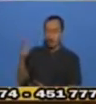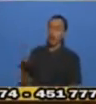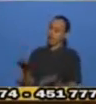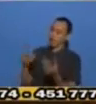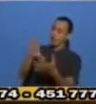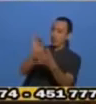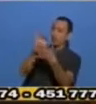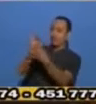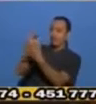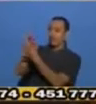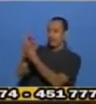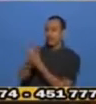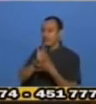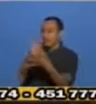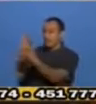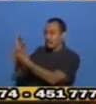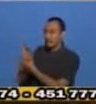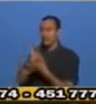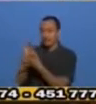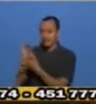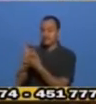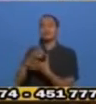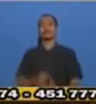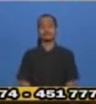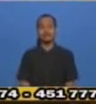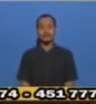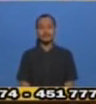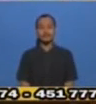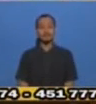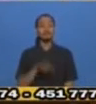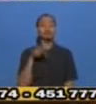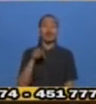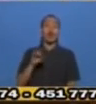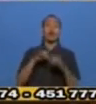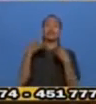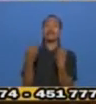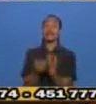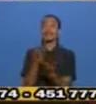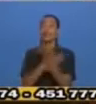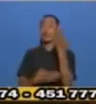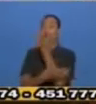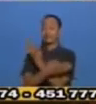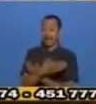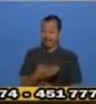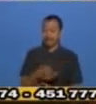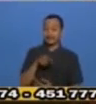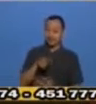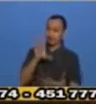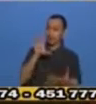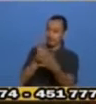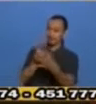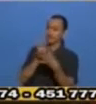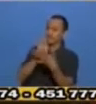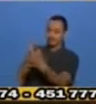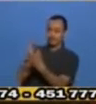lumayan banyak di Jogja ini, makanya benefisiaris dari organisasi-organisasi penyandang disabilitas itu kami ajak.